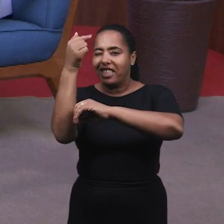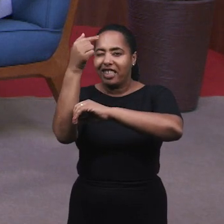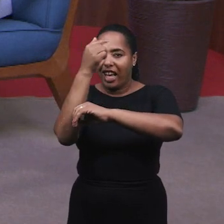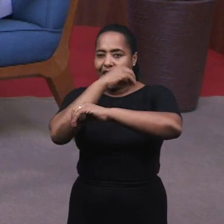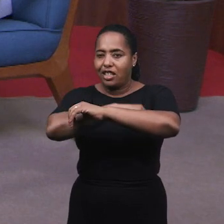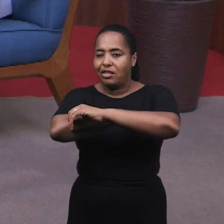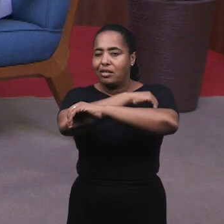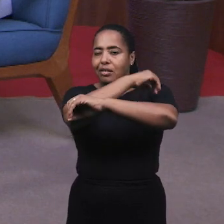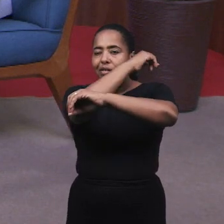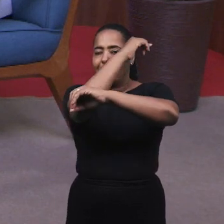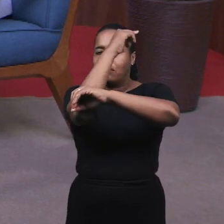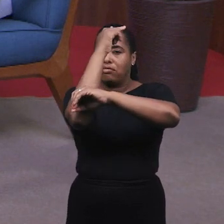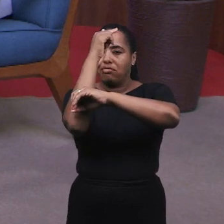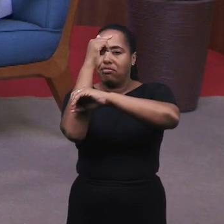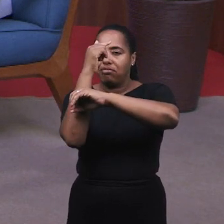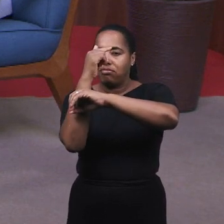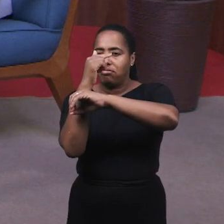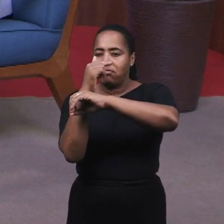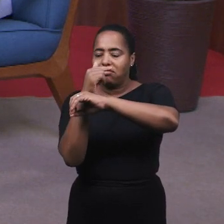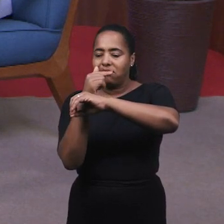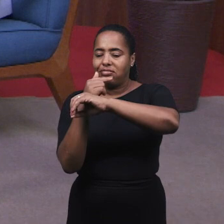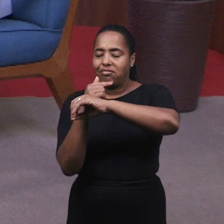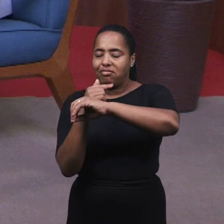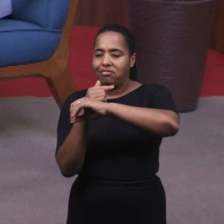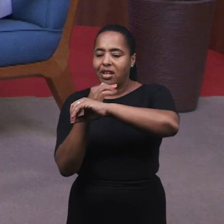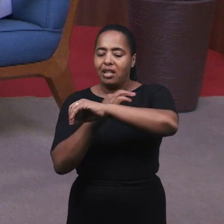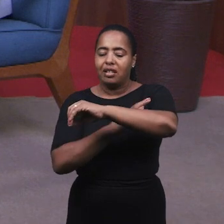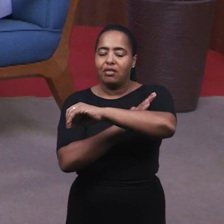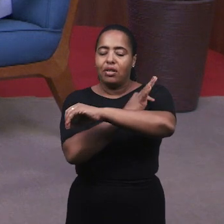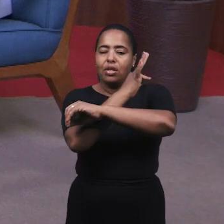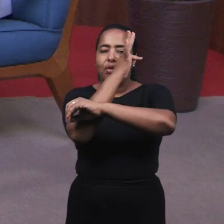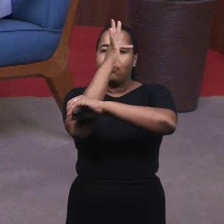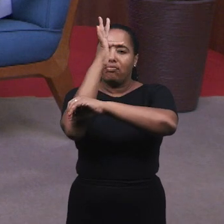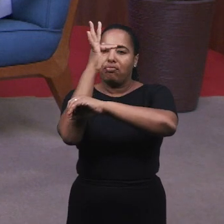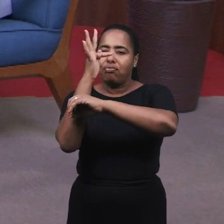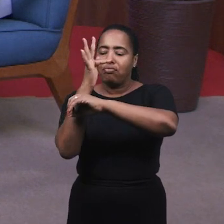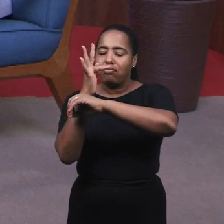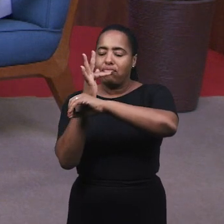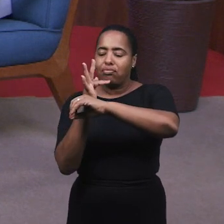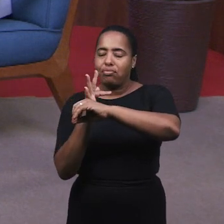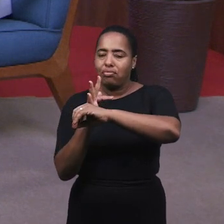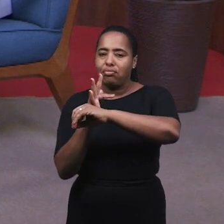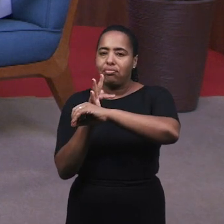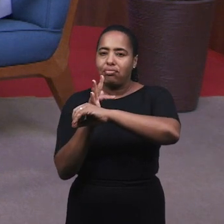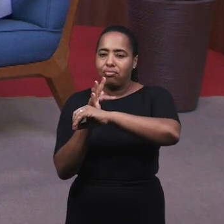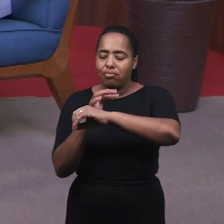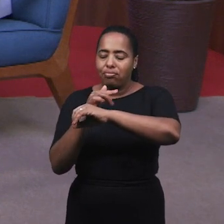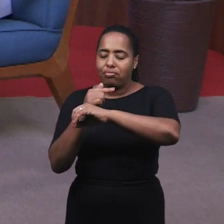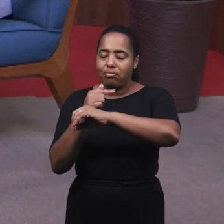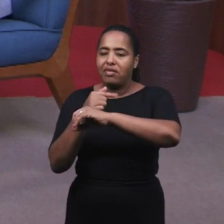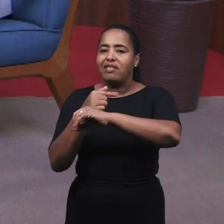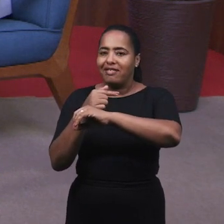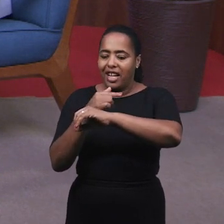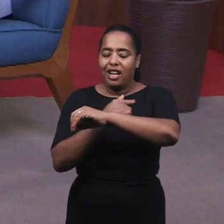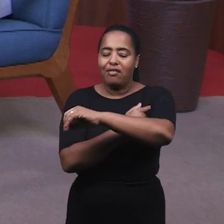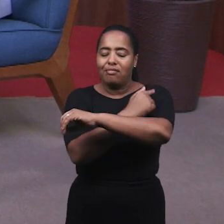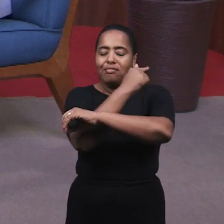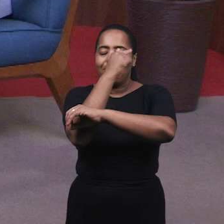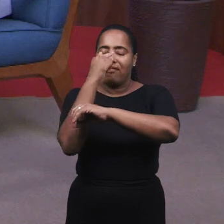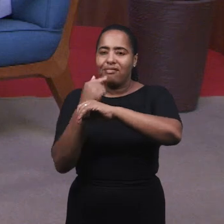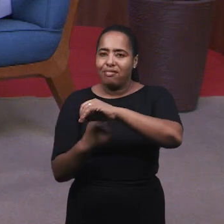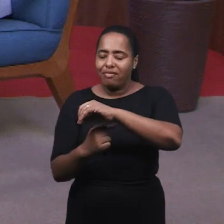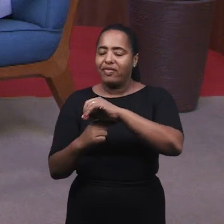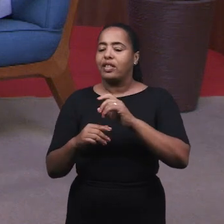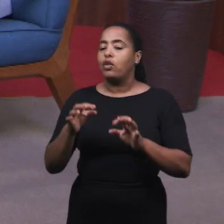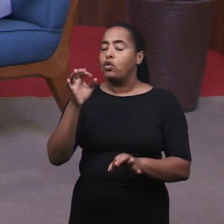nous avons un texte qui peut être cité. Regardez, le